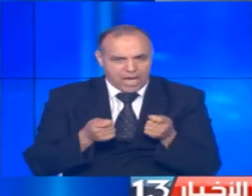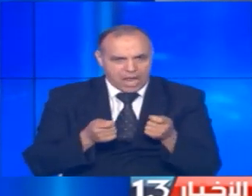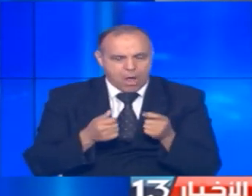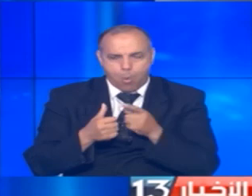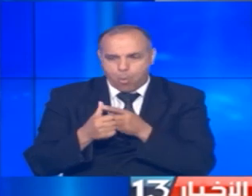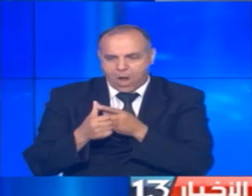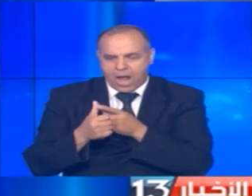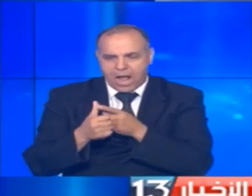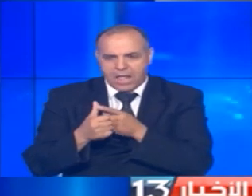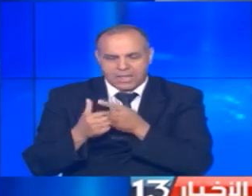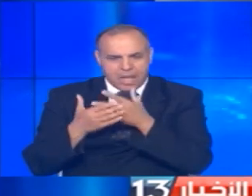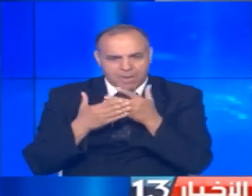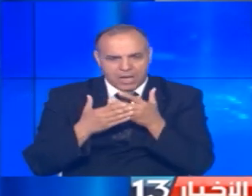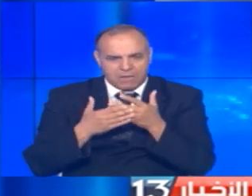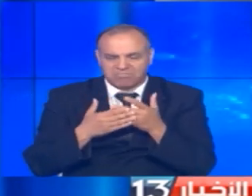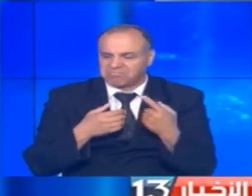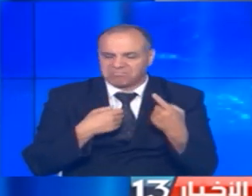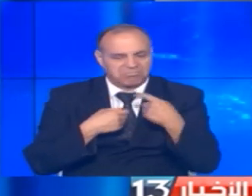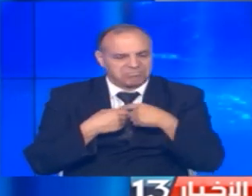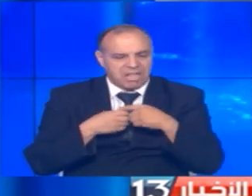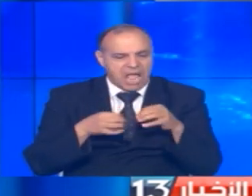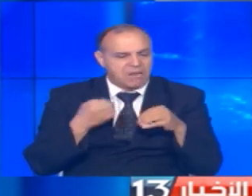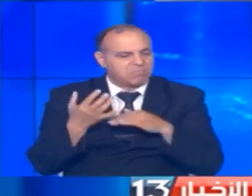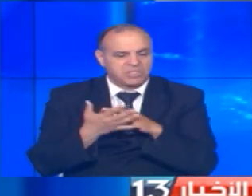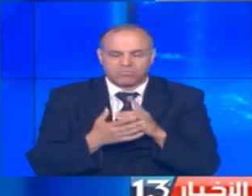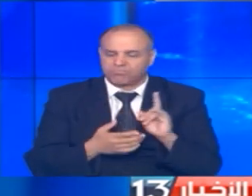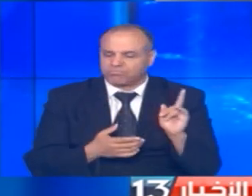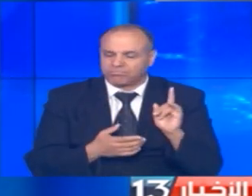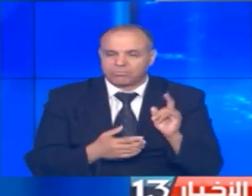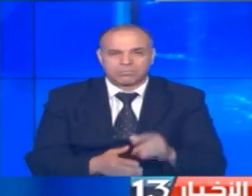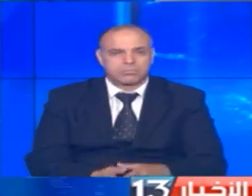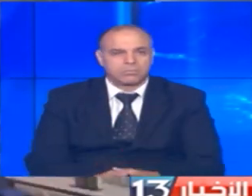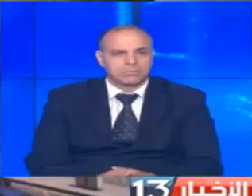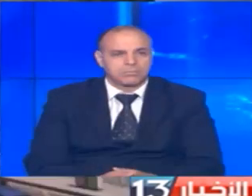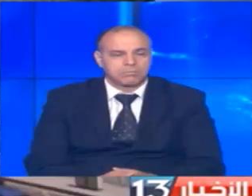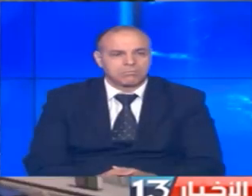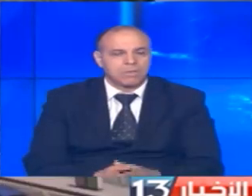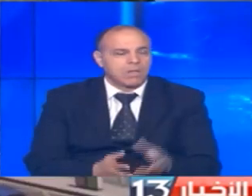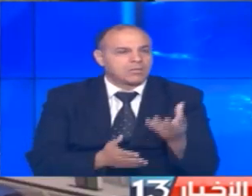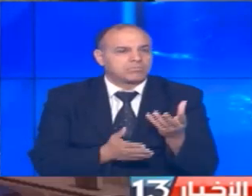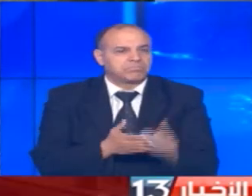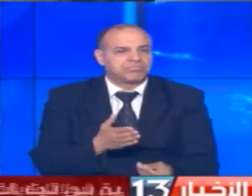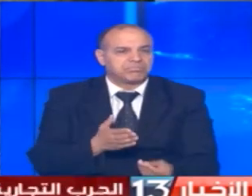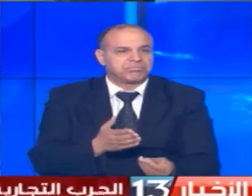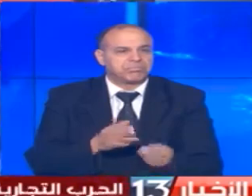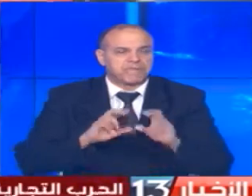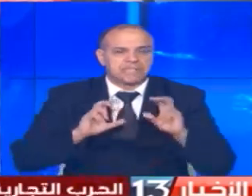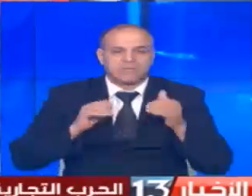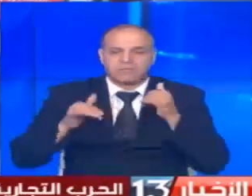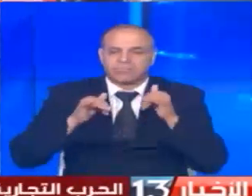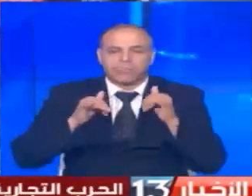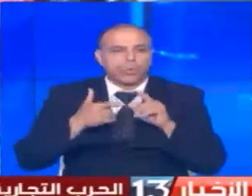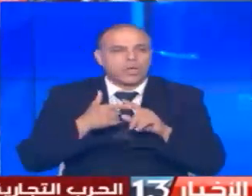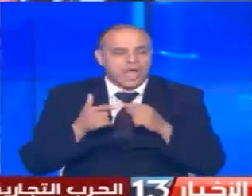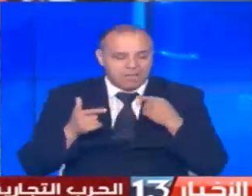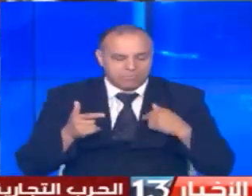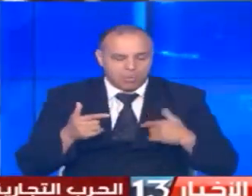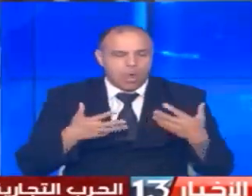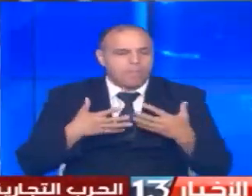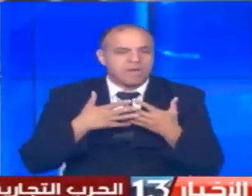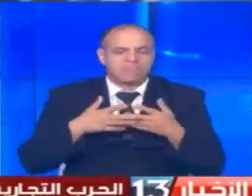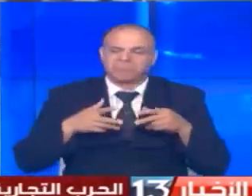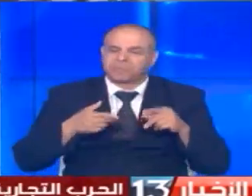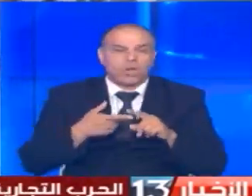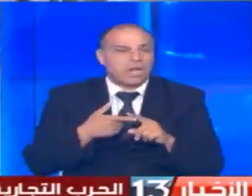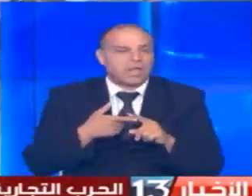أحادية الجانب لن تساهم في حل الخلافات. وسط غياب لقنوات اتصال مفتوحة بين الصين والولايات